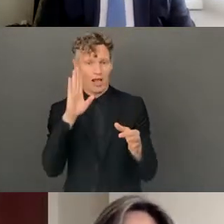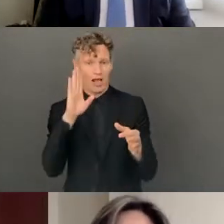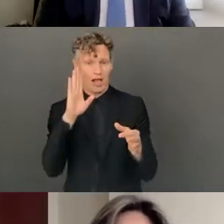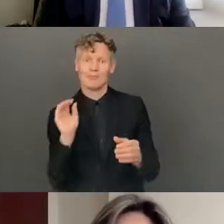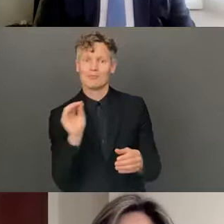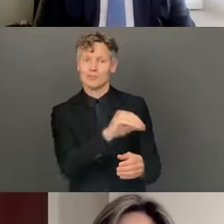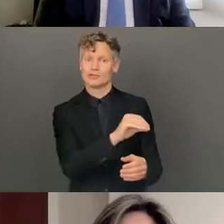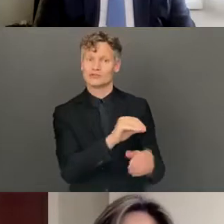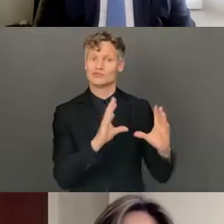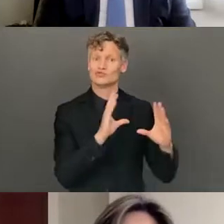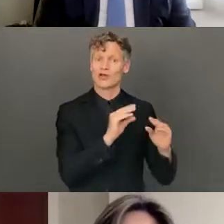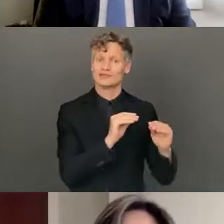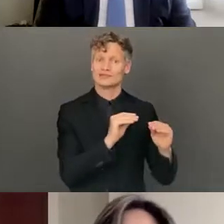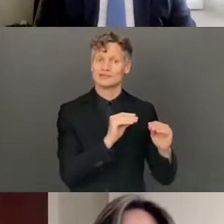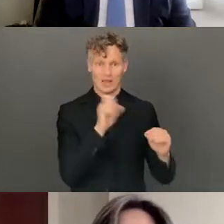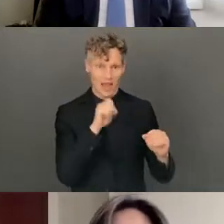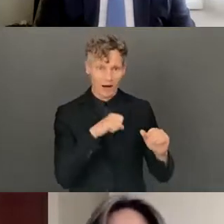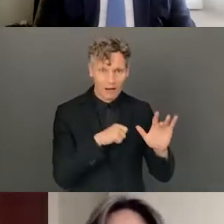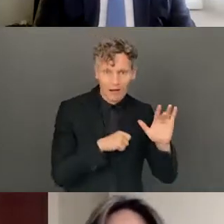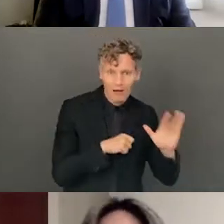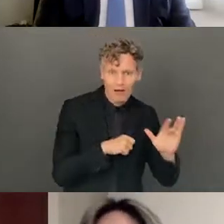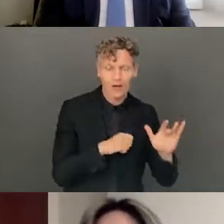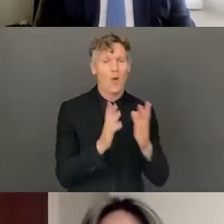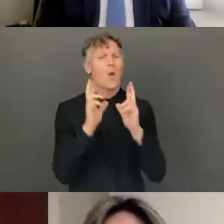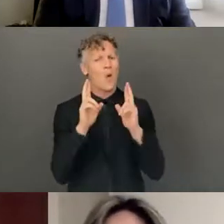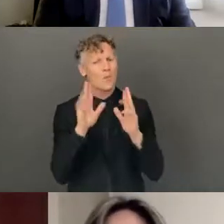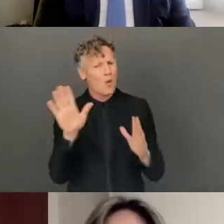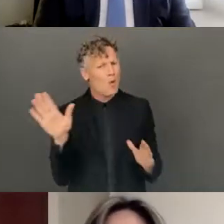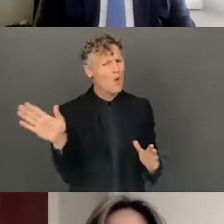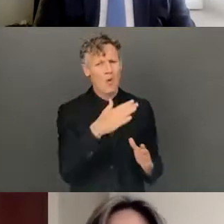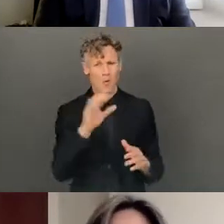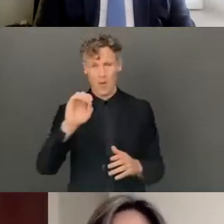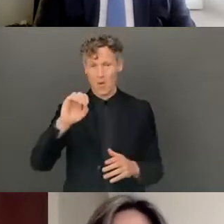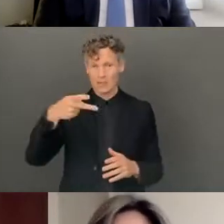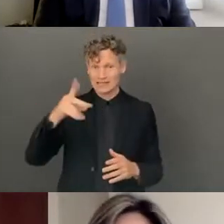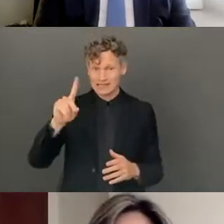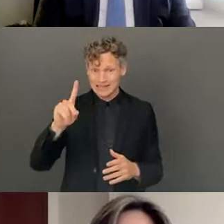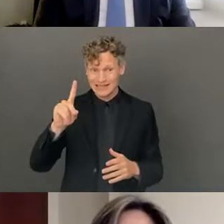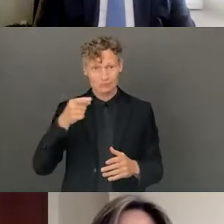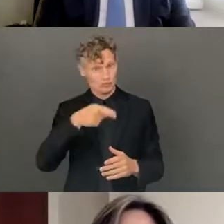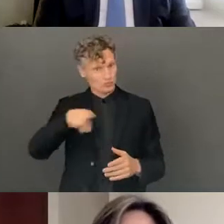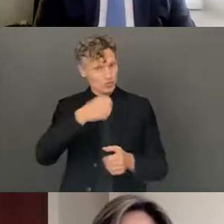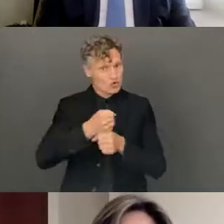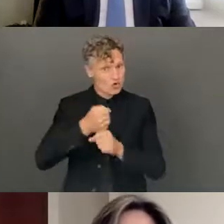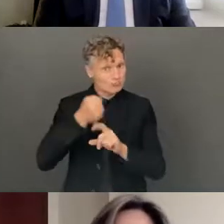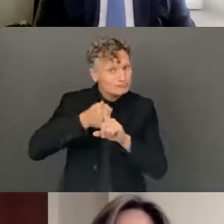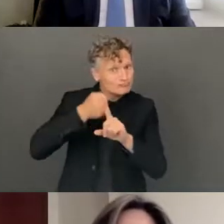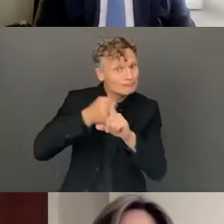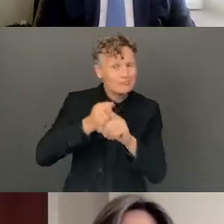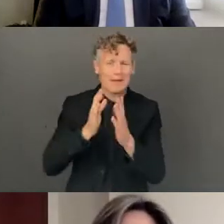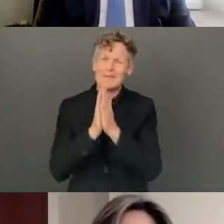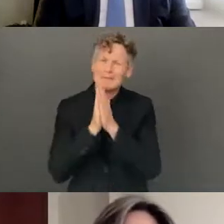mis dans le chat. Nous encourageons tout activiste et organisations de